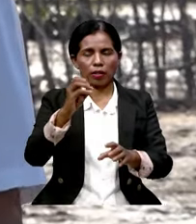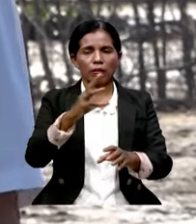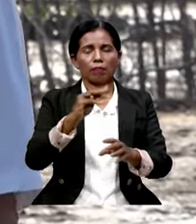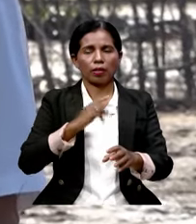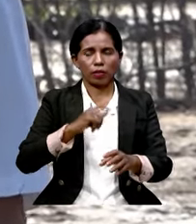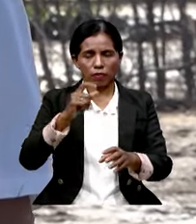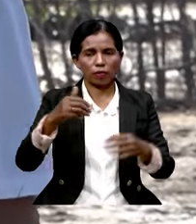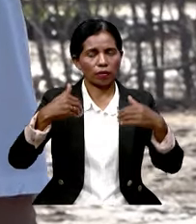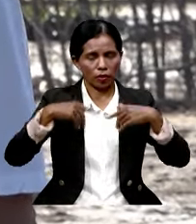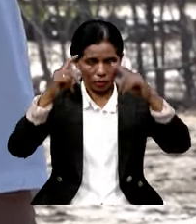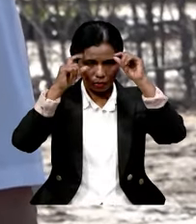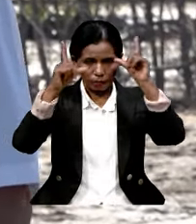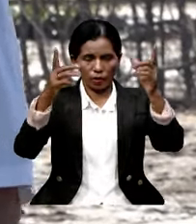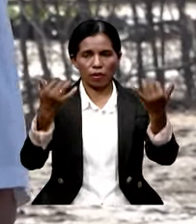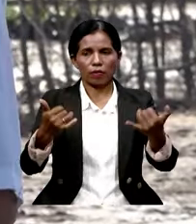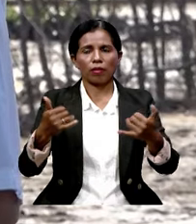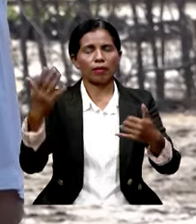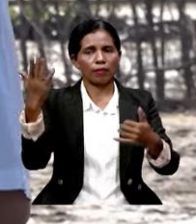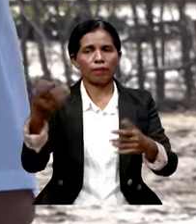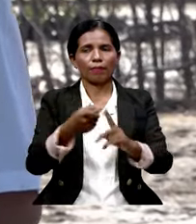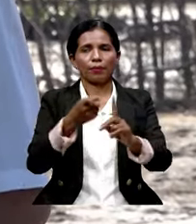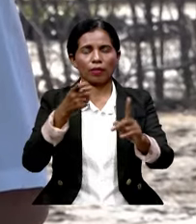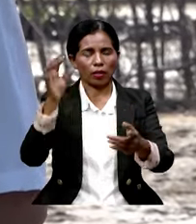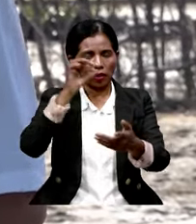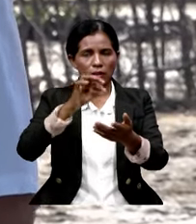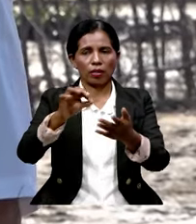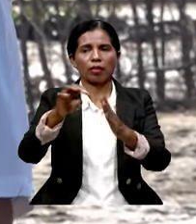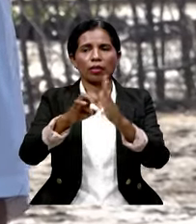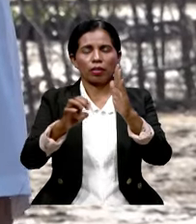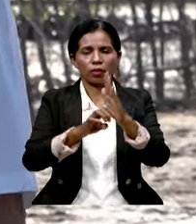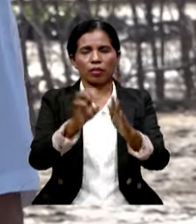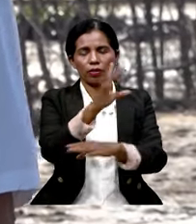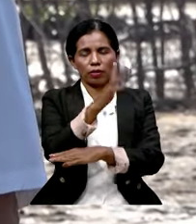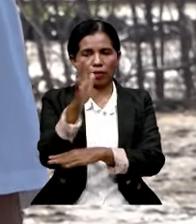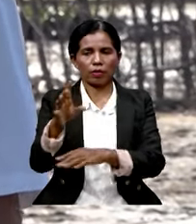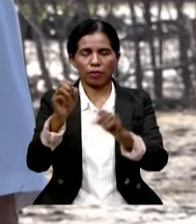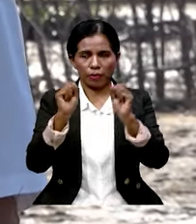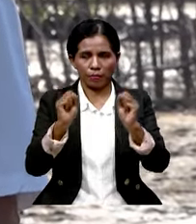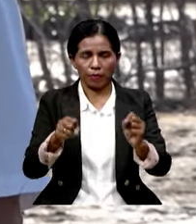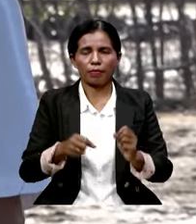toma ia agora dau mos ia hosi secretario estado floresta atu